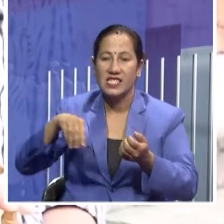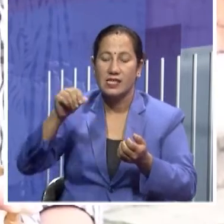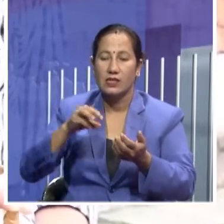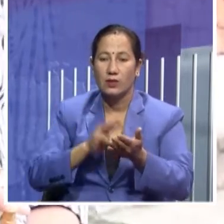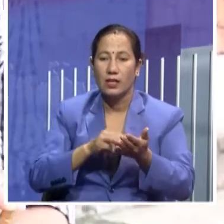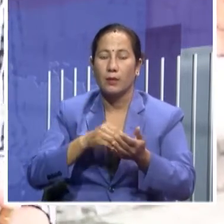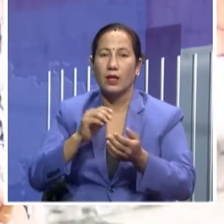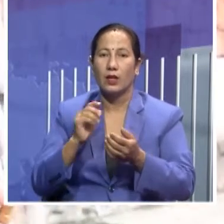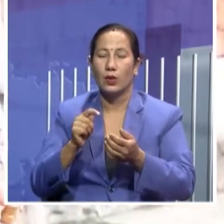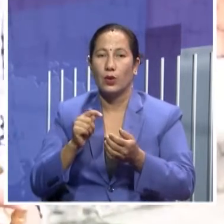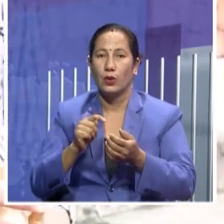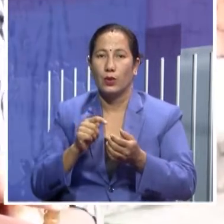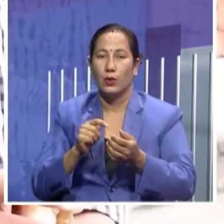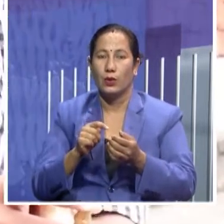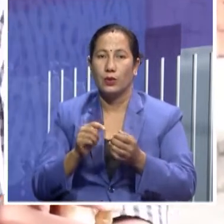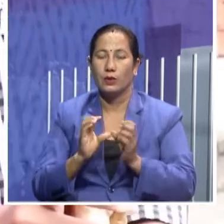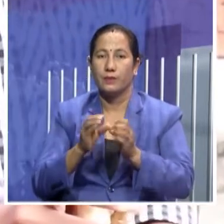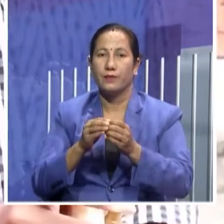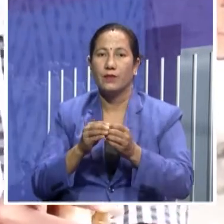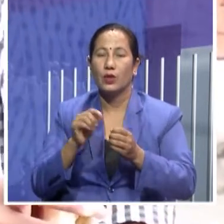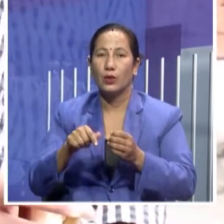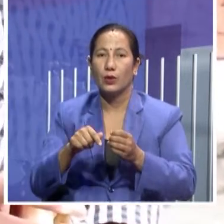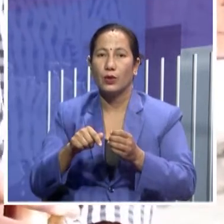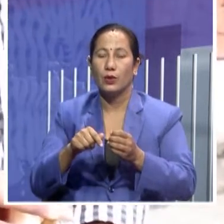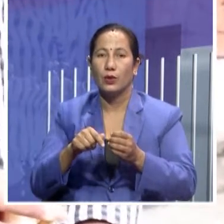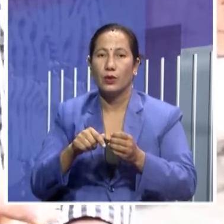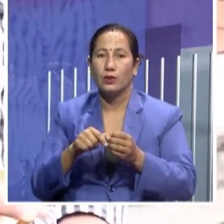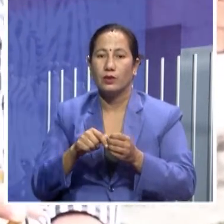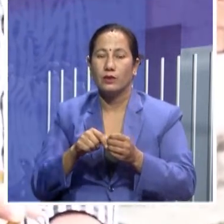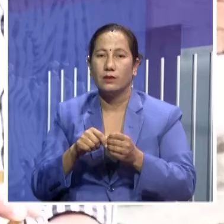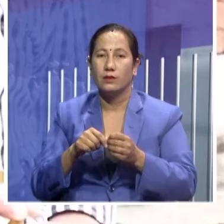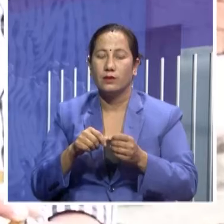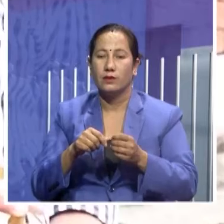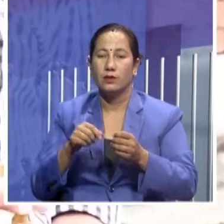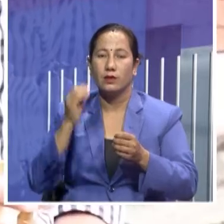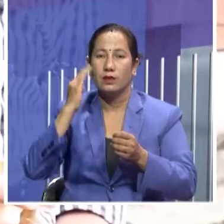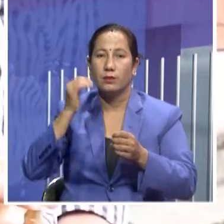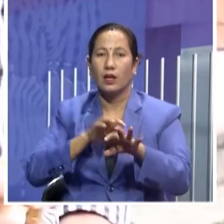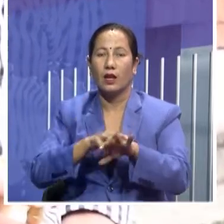र चौलाईको सागसित अनि यो चाहिँ प्रायः मधेसी महिला सबै महिलाहरू यो व्रत बस्ने गर्छन्।